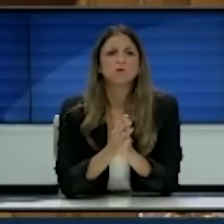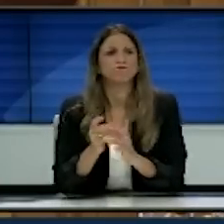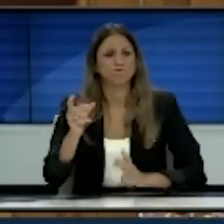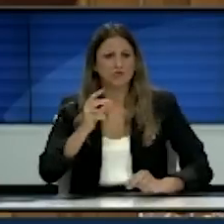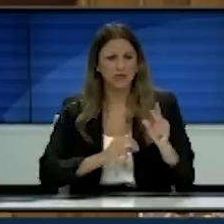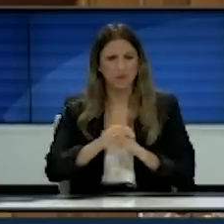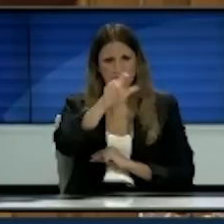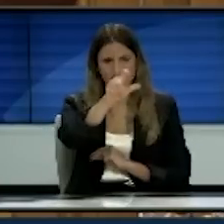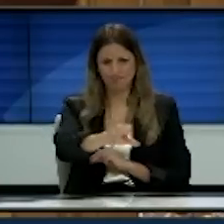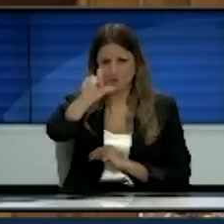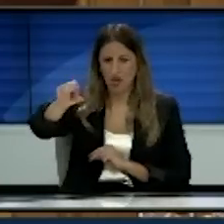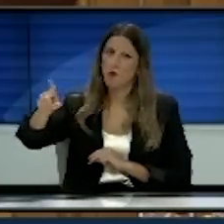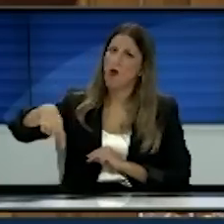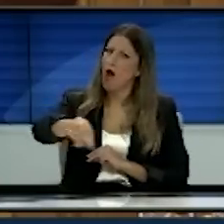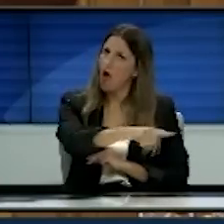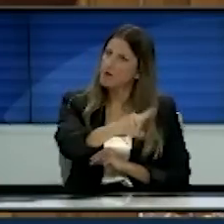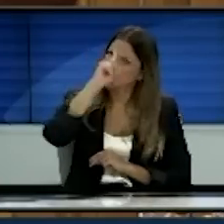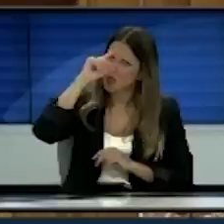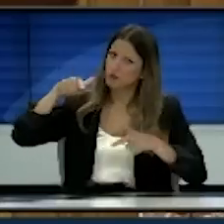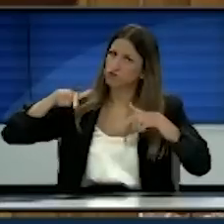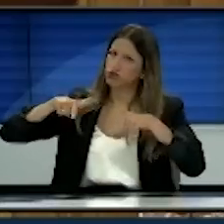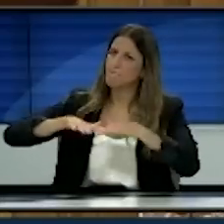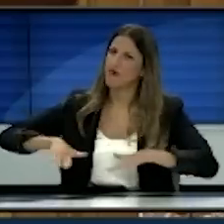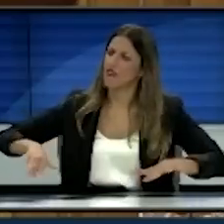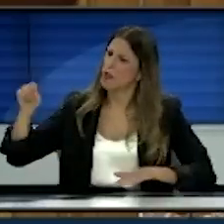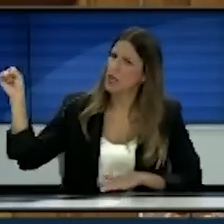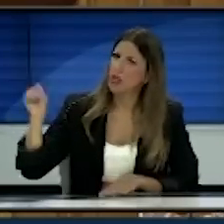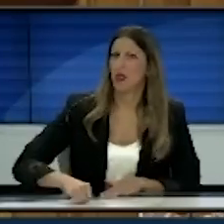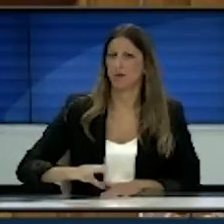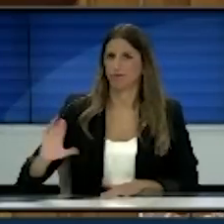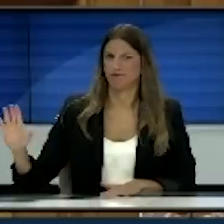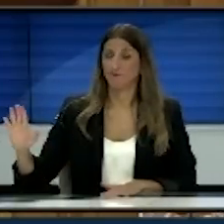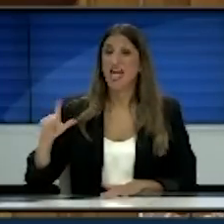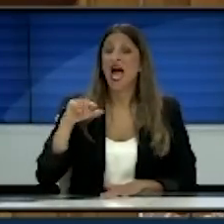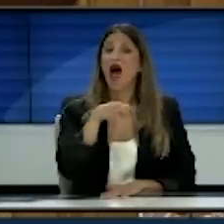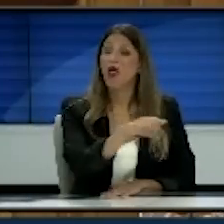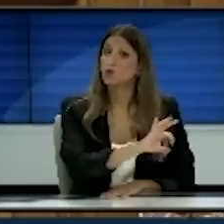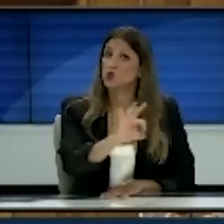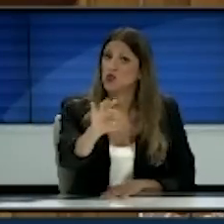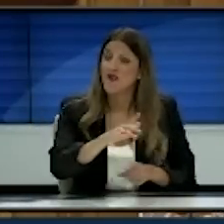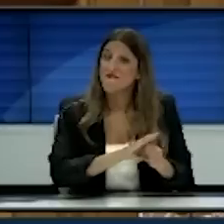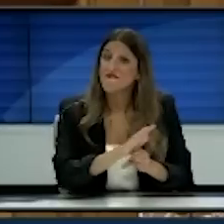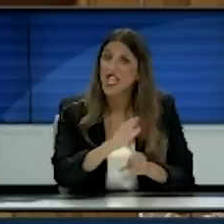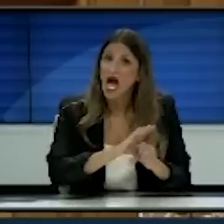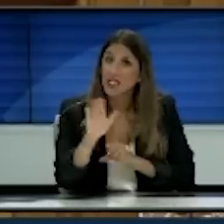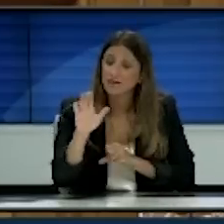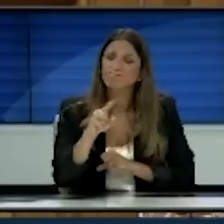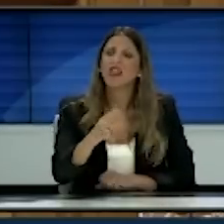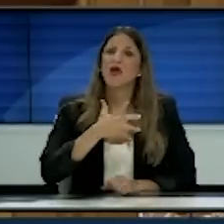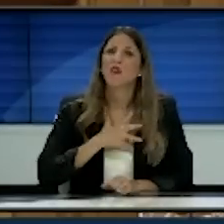πιστοποιημένες δεξιότητες για φύλαξη παιδιών δεν μπορεί να υποκαταστήσει μια